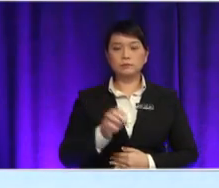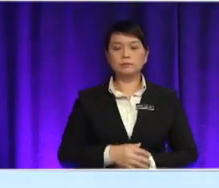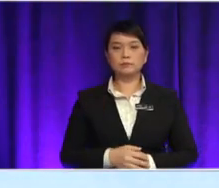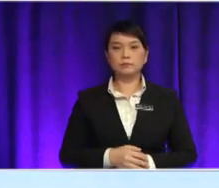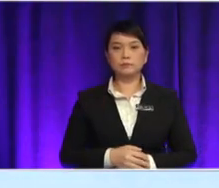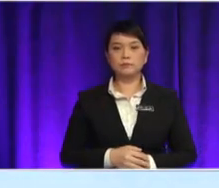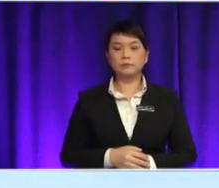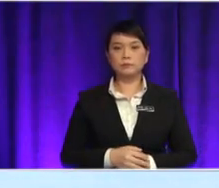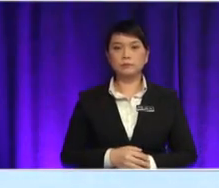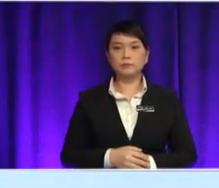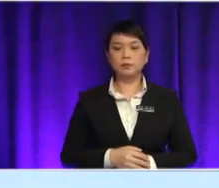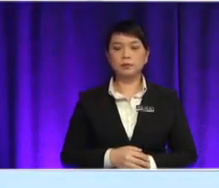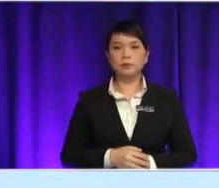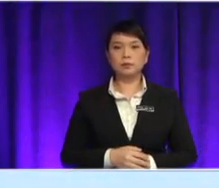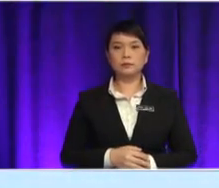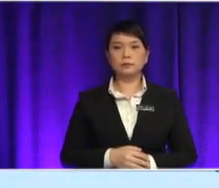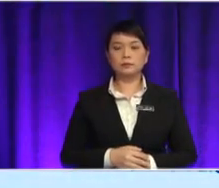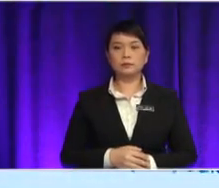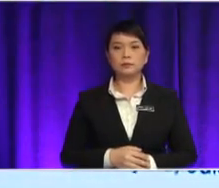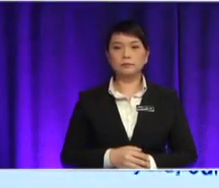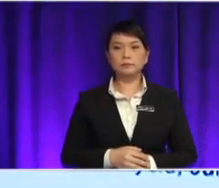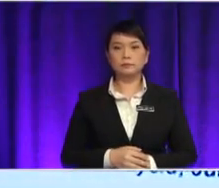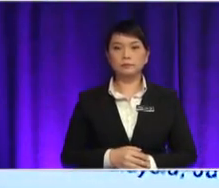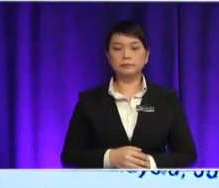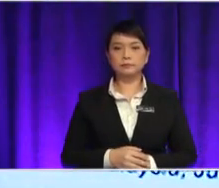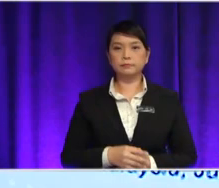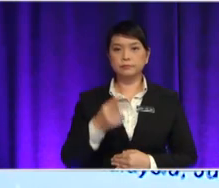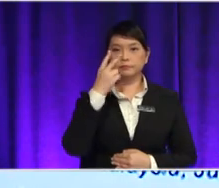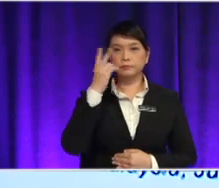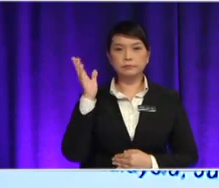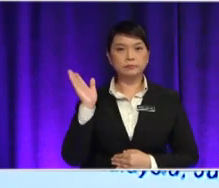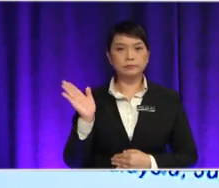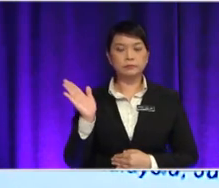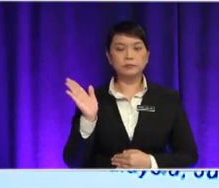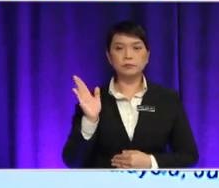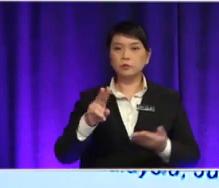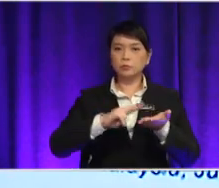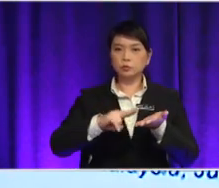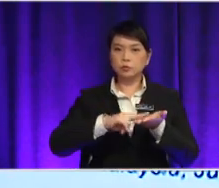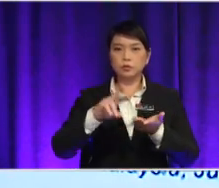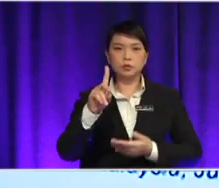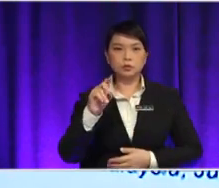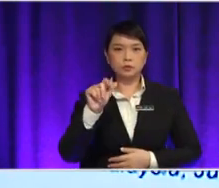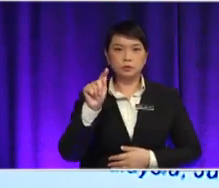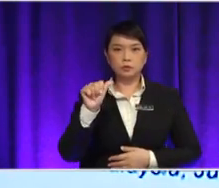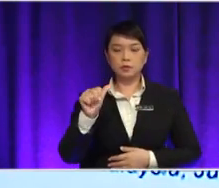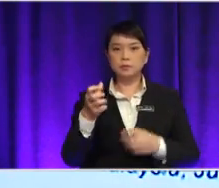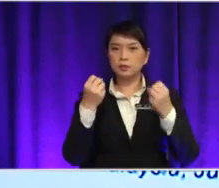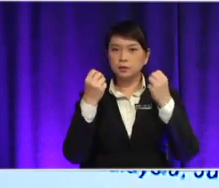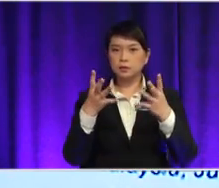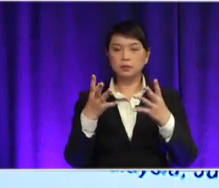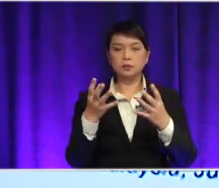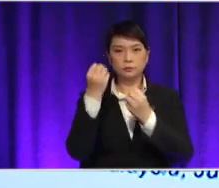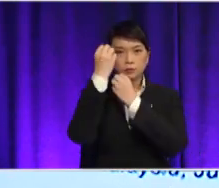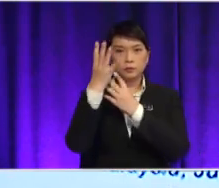200. Fasa 2, 220. 240. Banyak ni. Banyak informasi ni. Dari